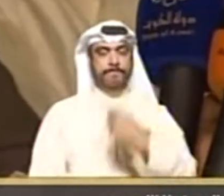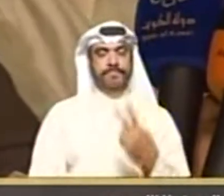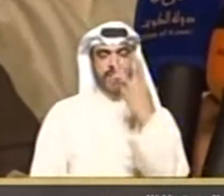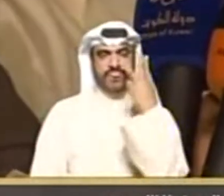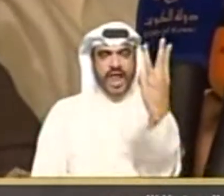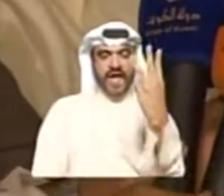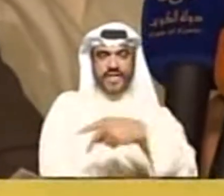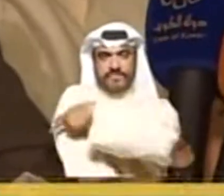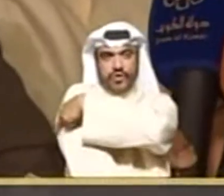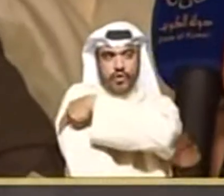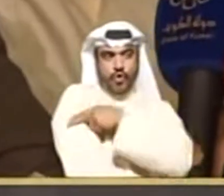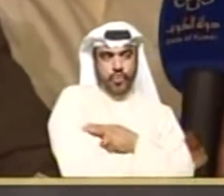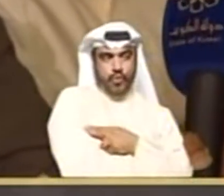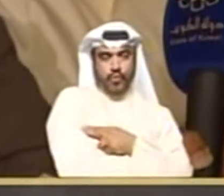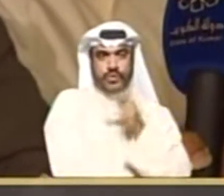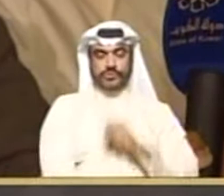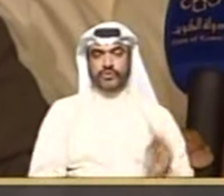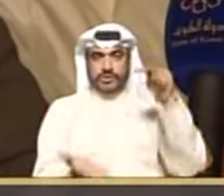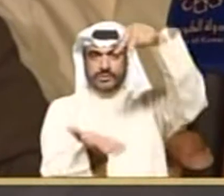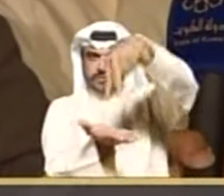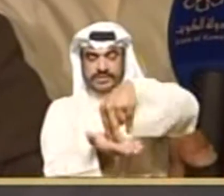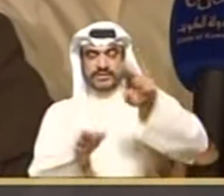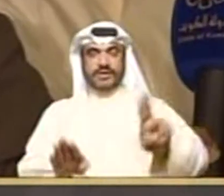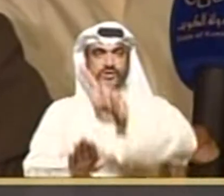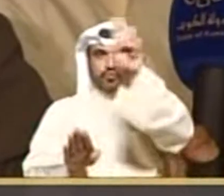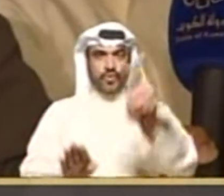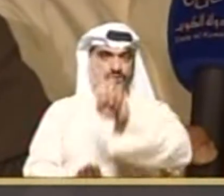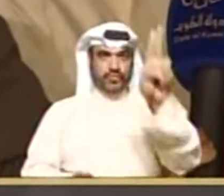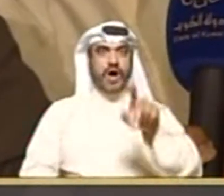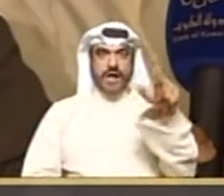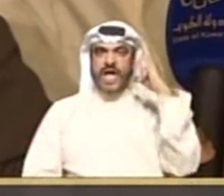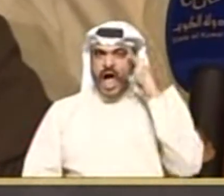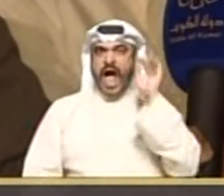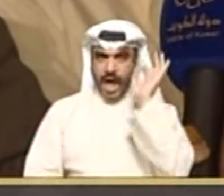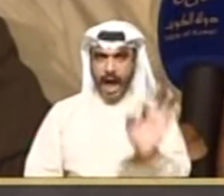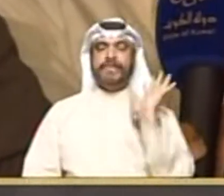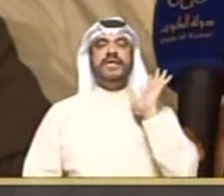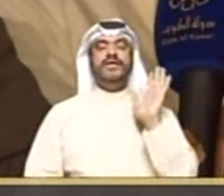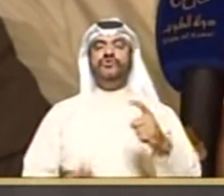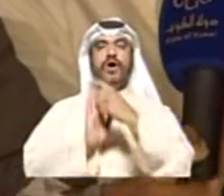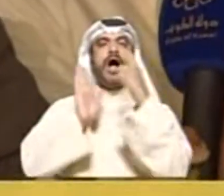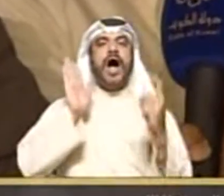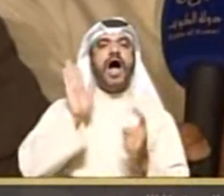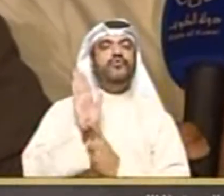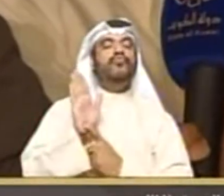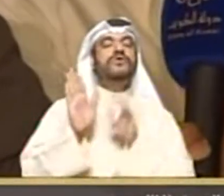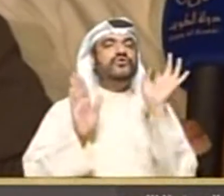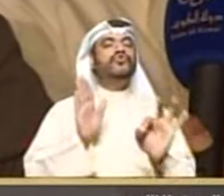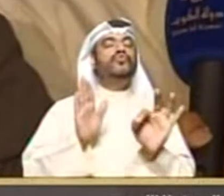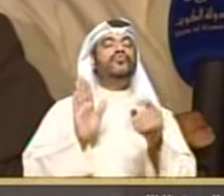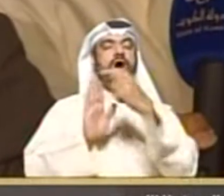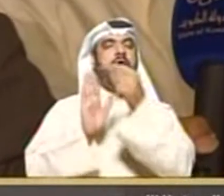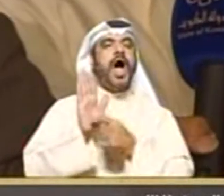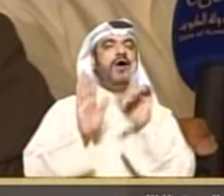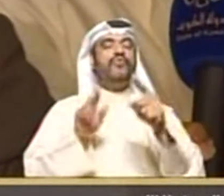النواب مقدمي قوانين تعديل الجنسية والعفو الشامل